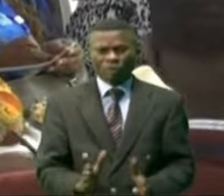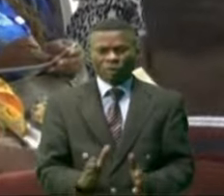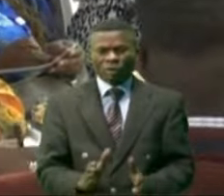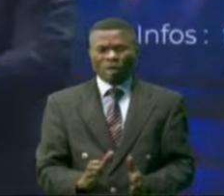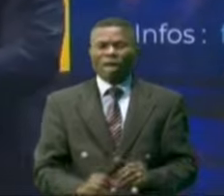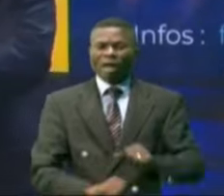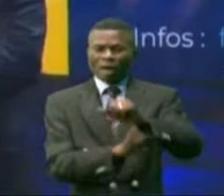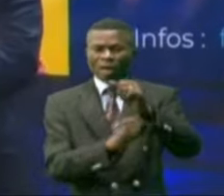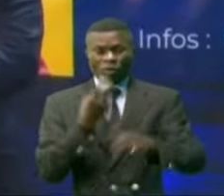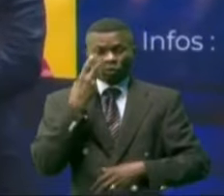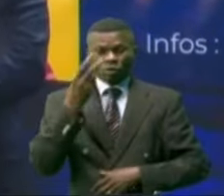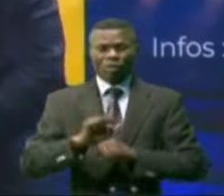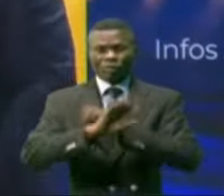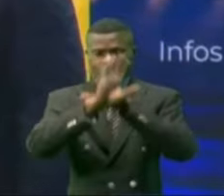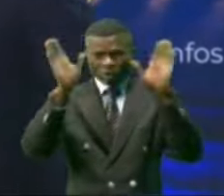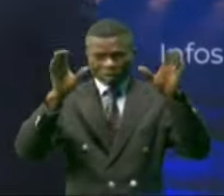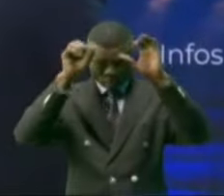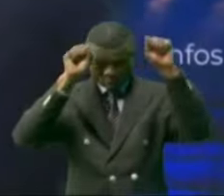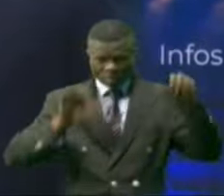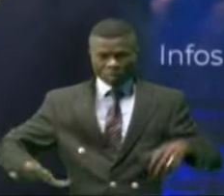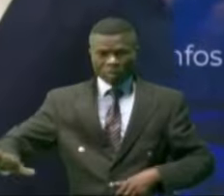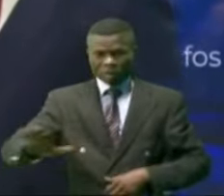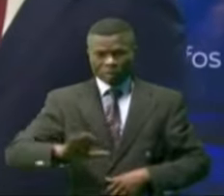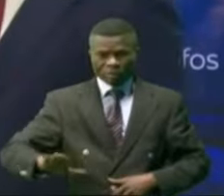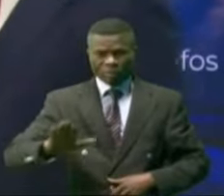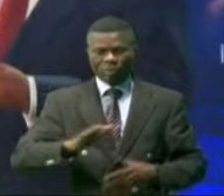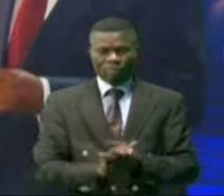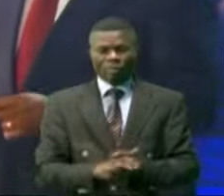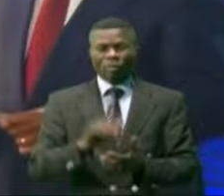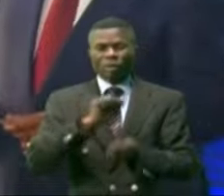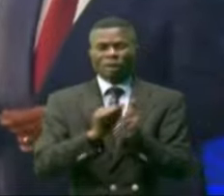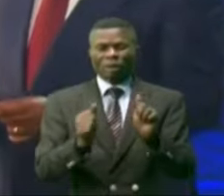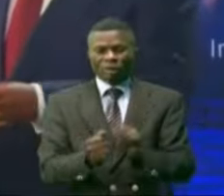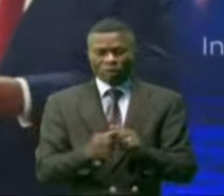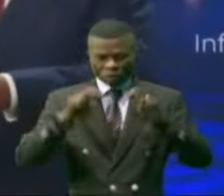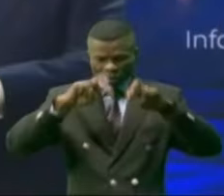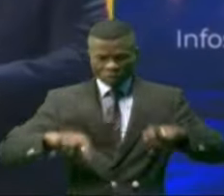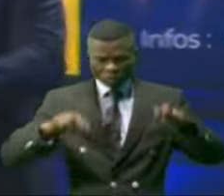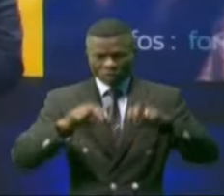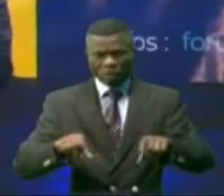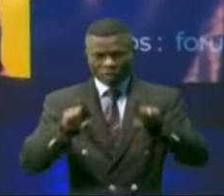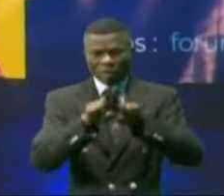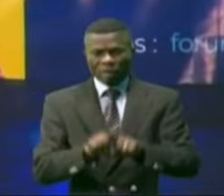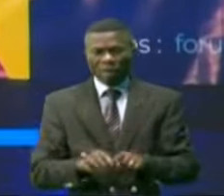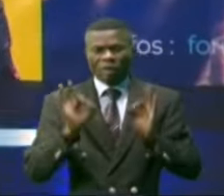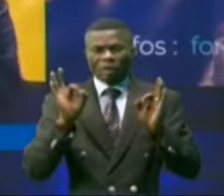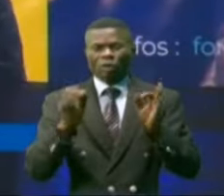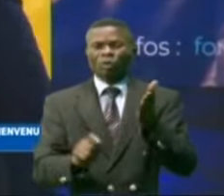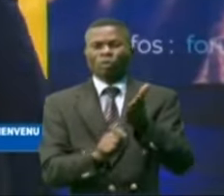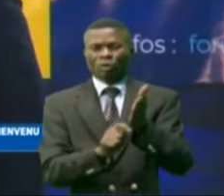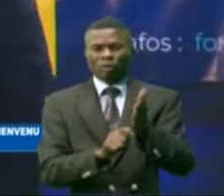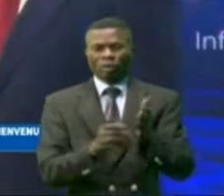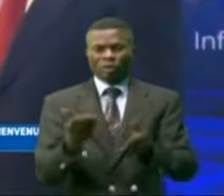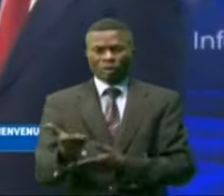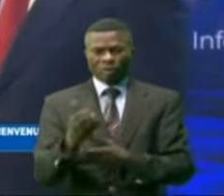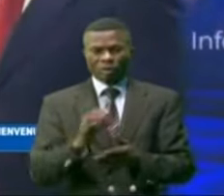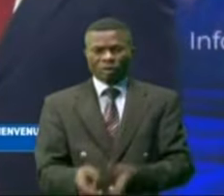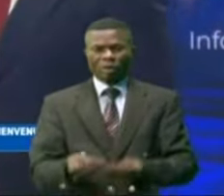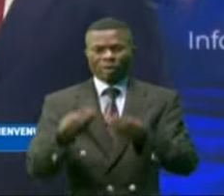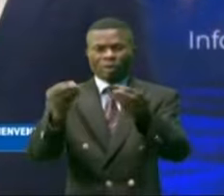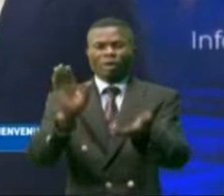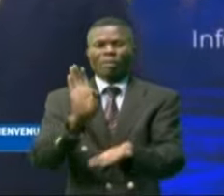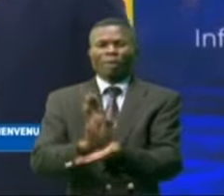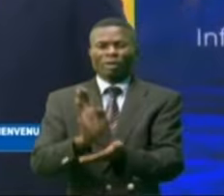vision clairement exprimée du président de la République dans le domaine de la recherche et de l'innovation technologique. La remise des